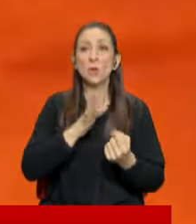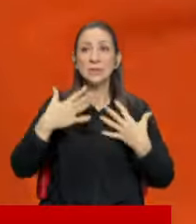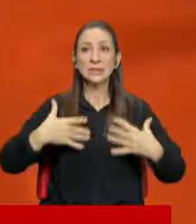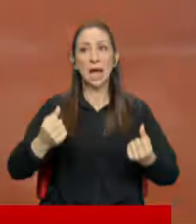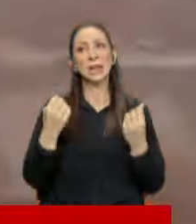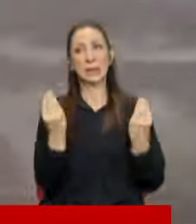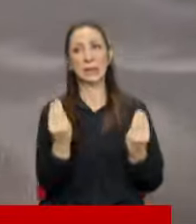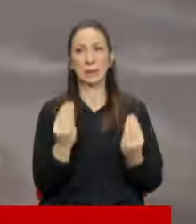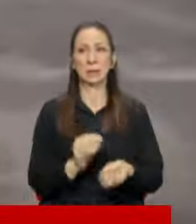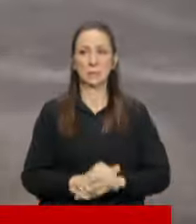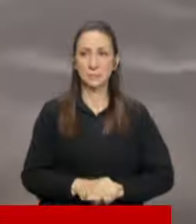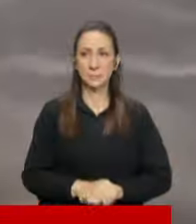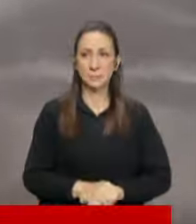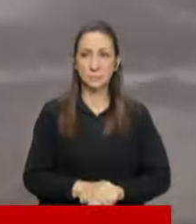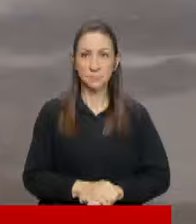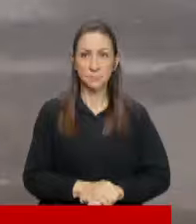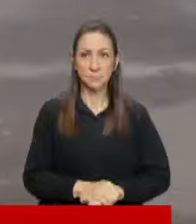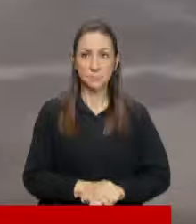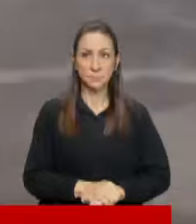sağlık durumu iyi.